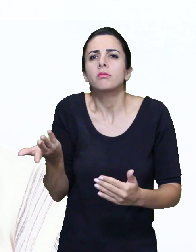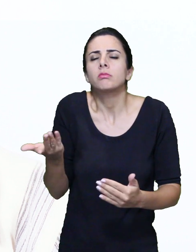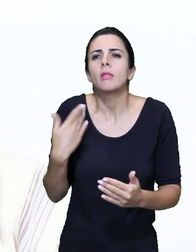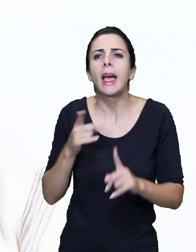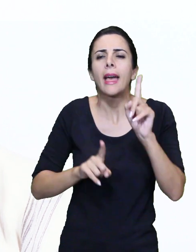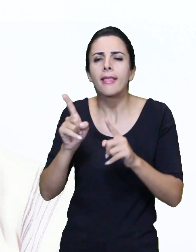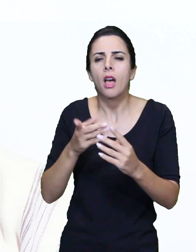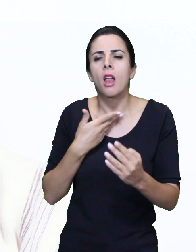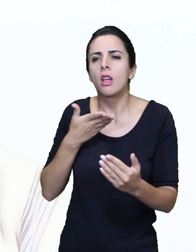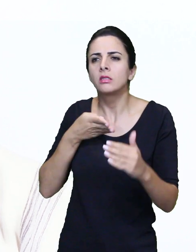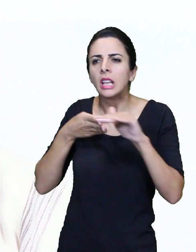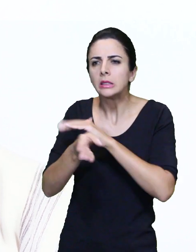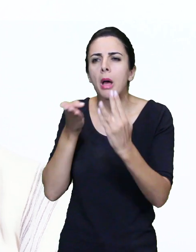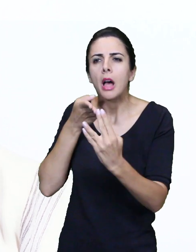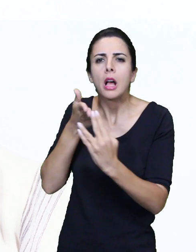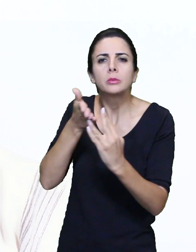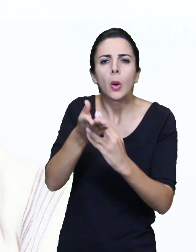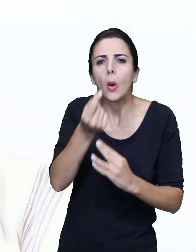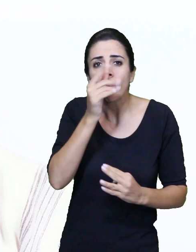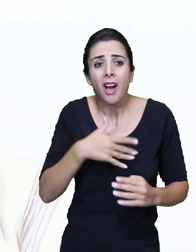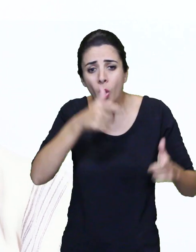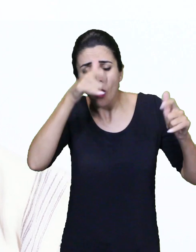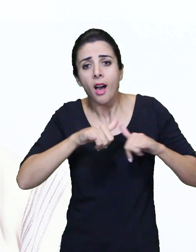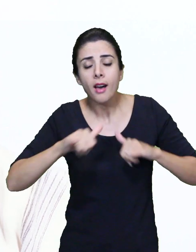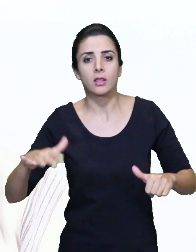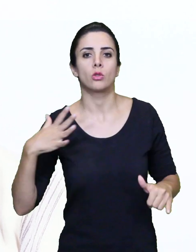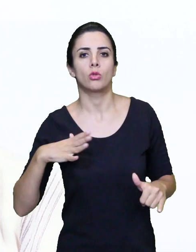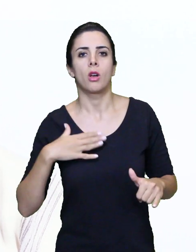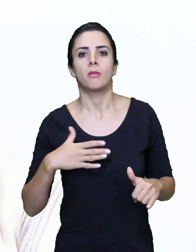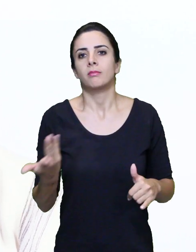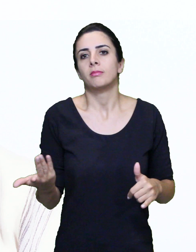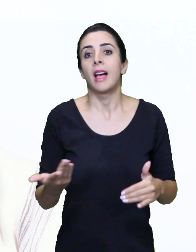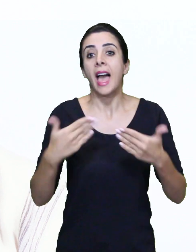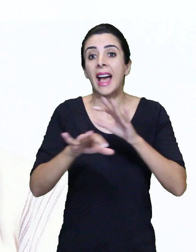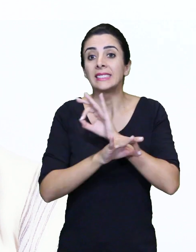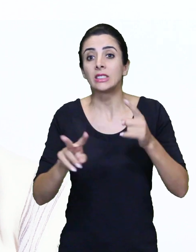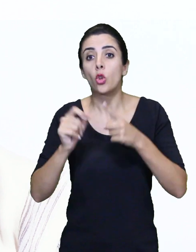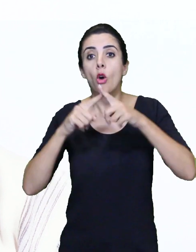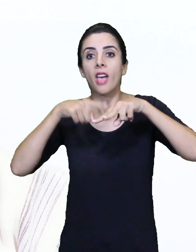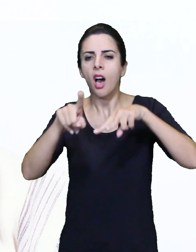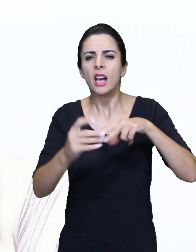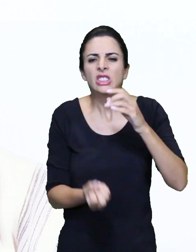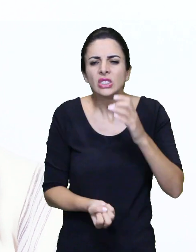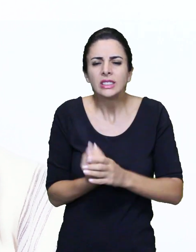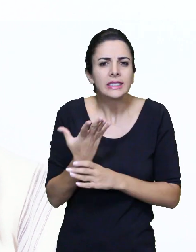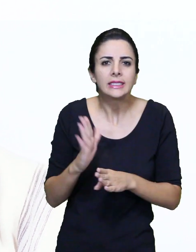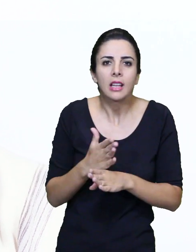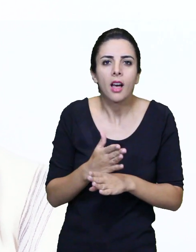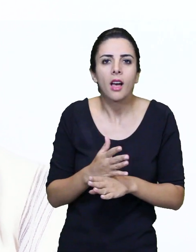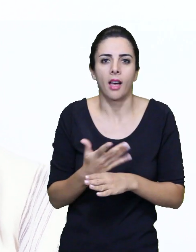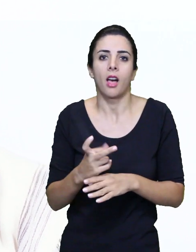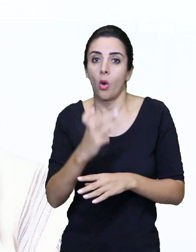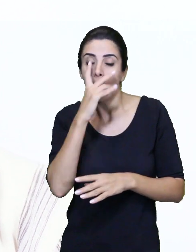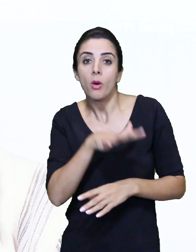kütüphaneler. Dedik ki Türkiye'de neden olmasın ve engelsiz nota aslında tam da bu şekilde görme engellilere